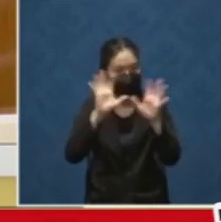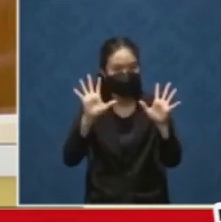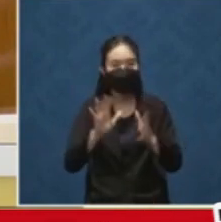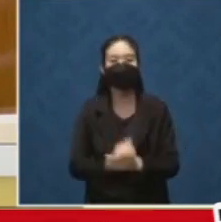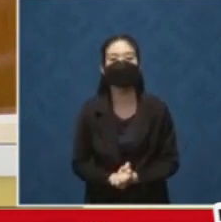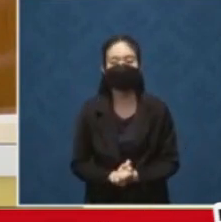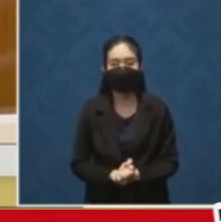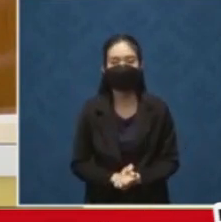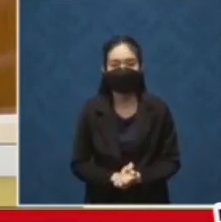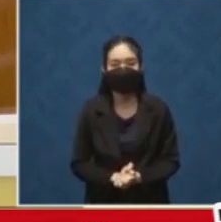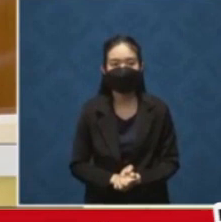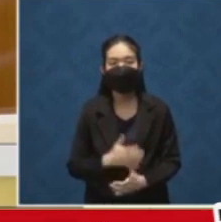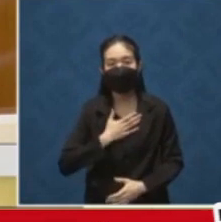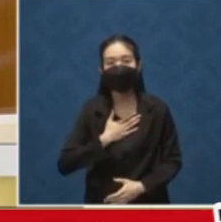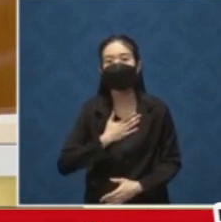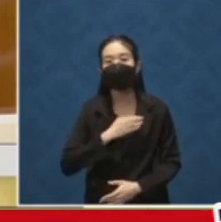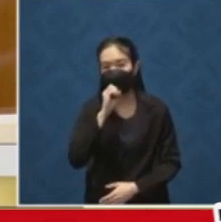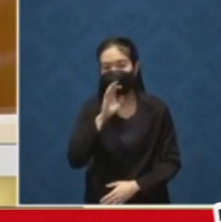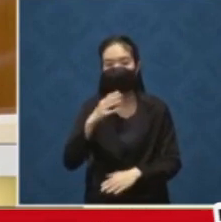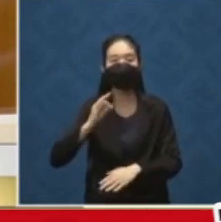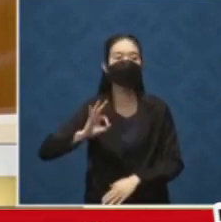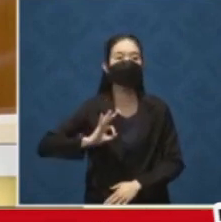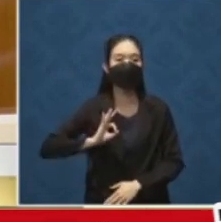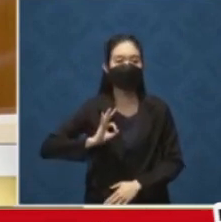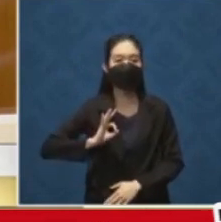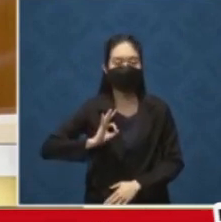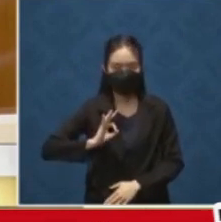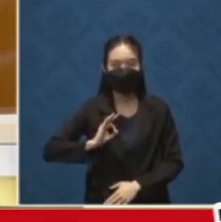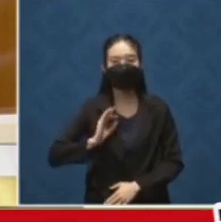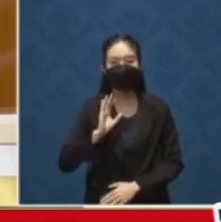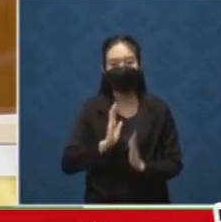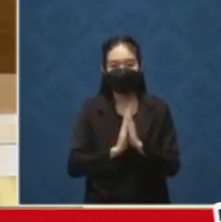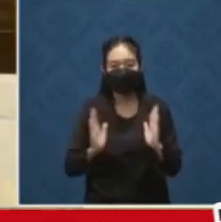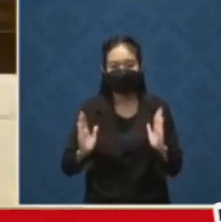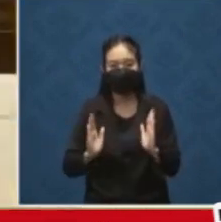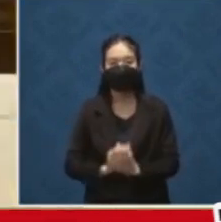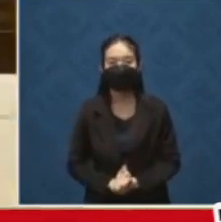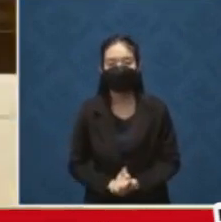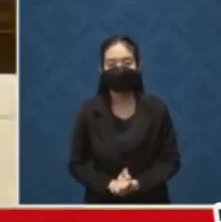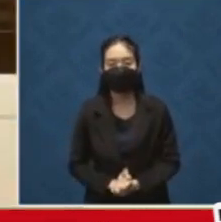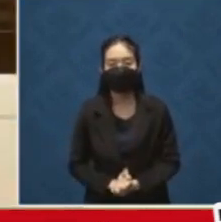กคนอัยาิ ในกหน prosper Worldionarที่